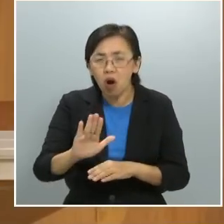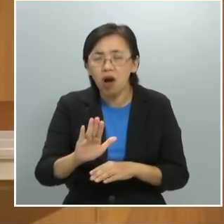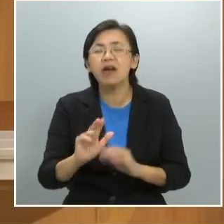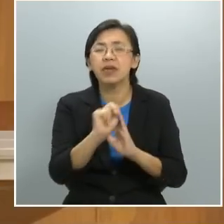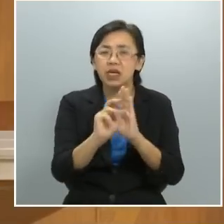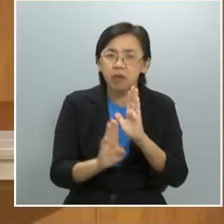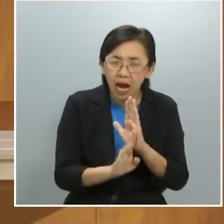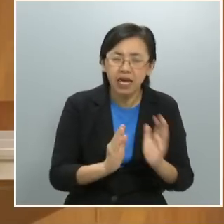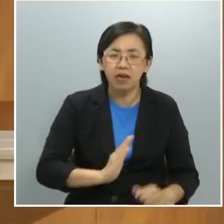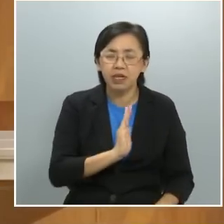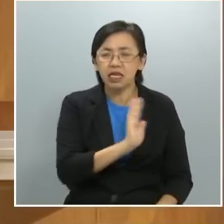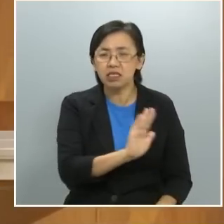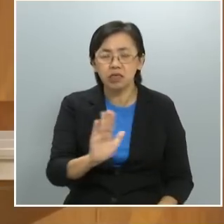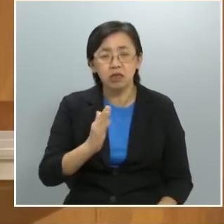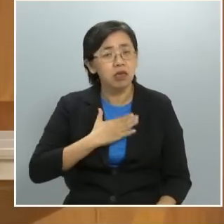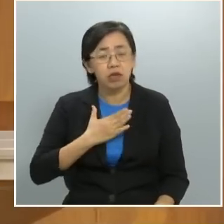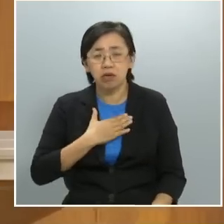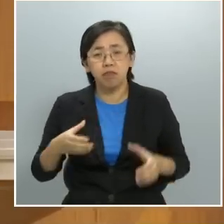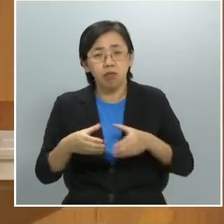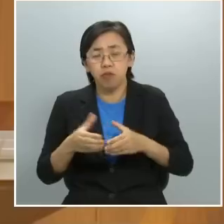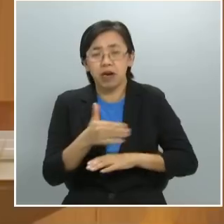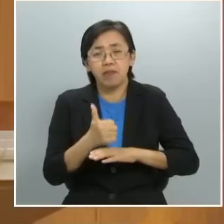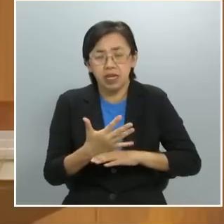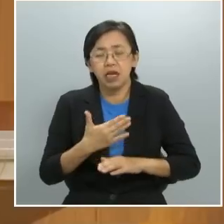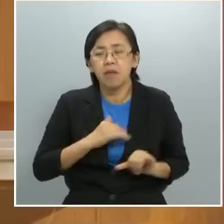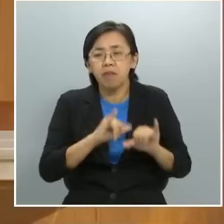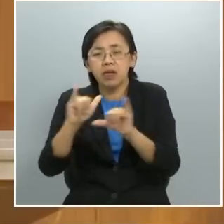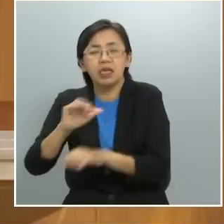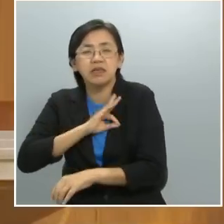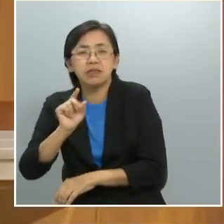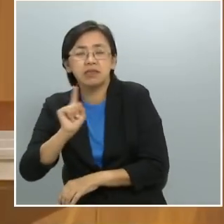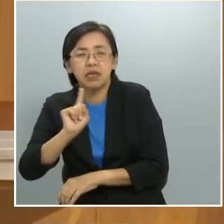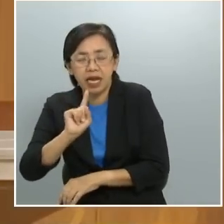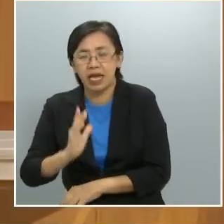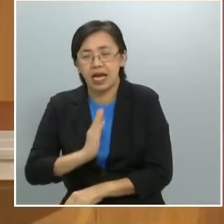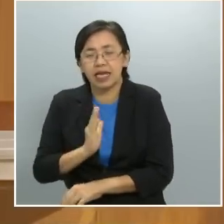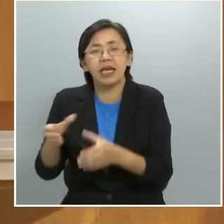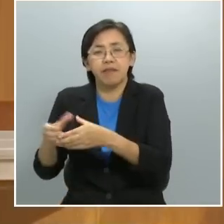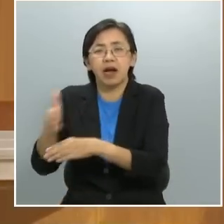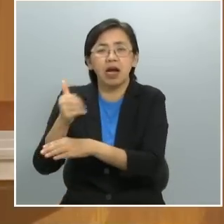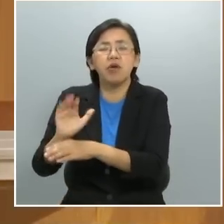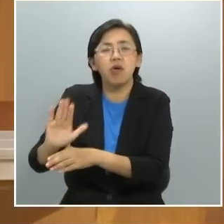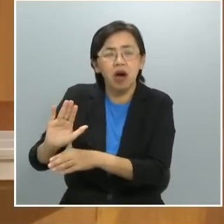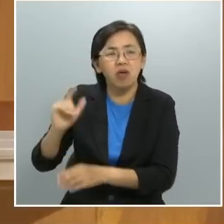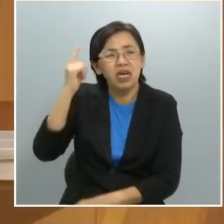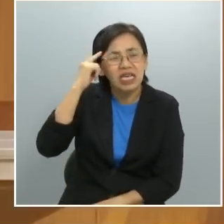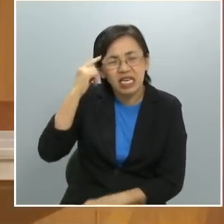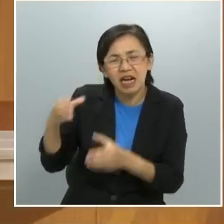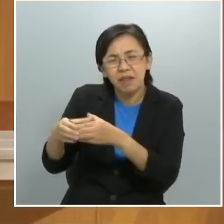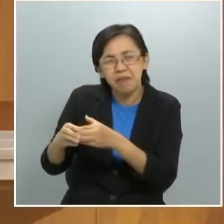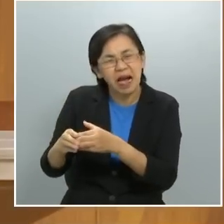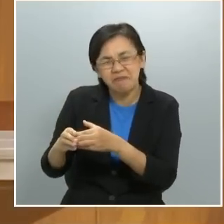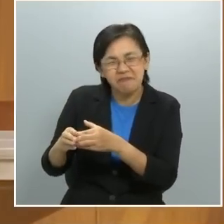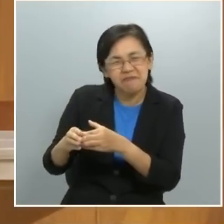มไม่ได้เป็นผู้นำของพรรคใดเลยนะครับผมจะไปเป็นสมาชิกของพรรคไหนอันนี้ก็ต้องให้เกียรติพรรคนั้นๆก็ไม่มีการมองว่าเป็นพรรคโนมินีแน่นอนนะ